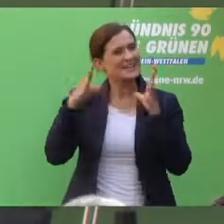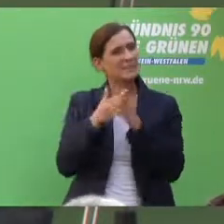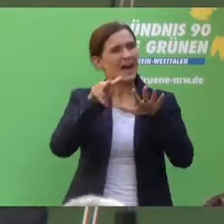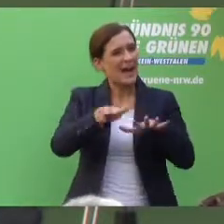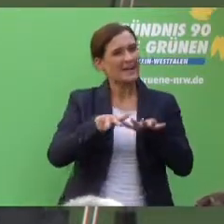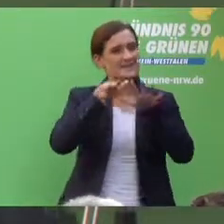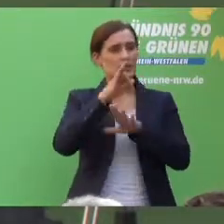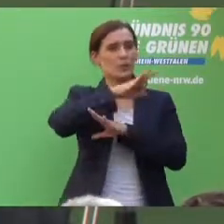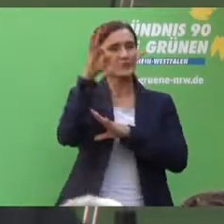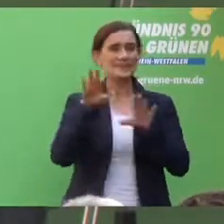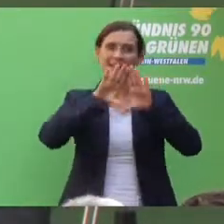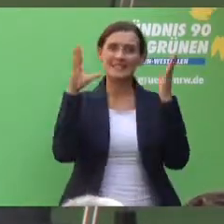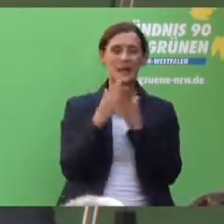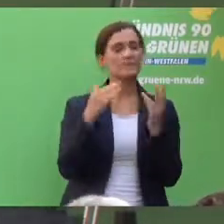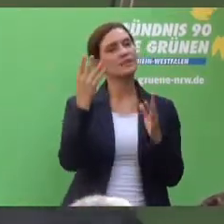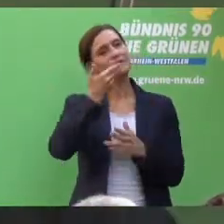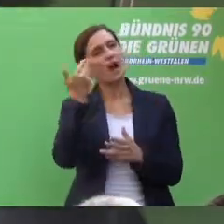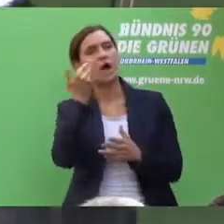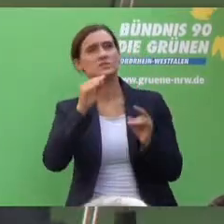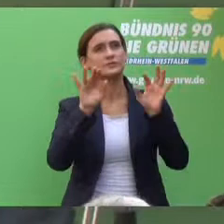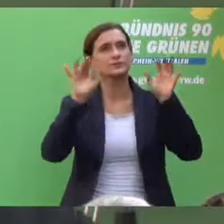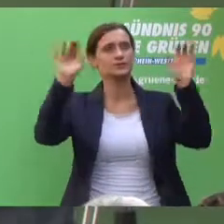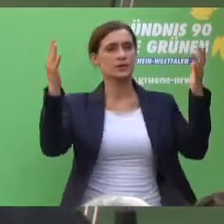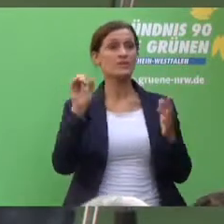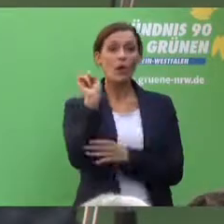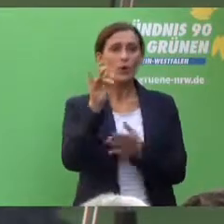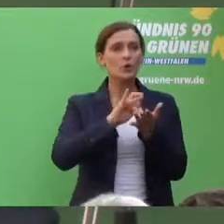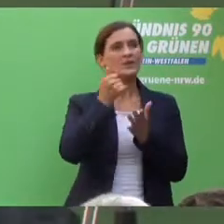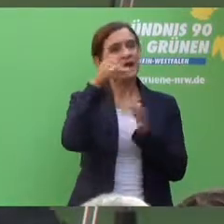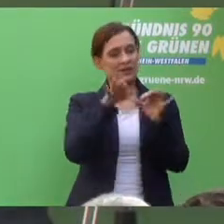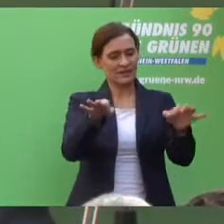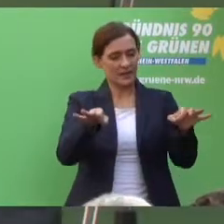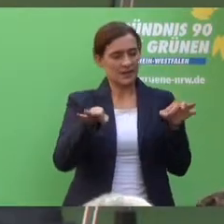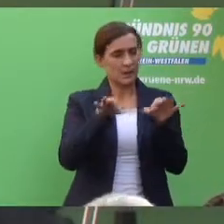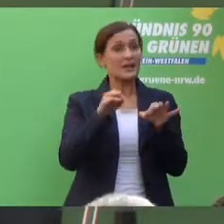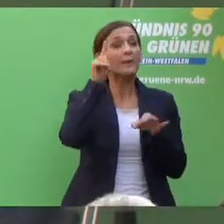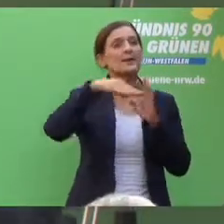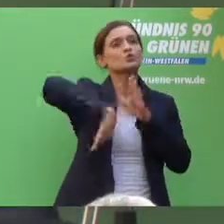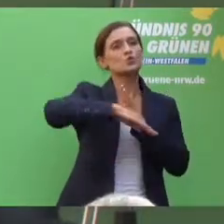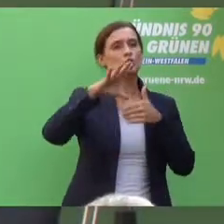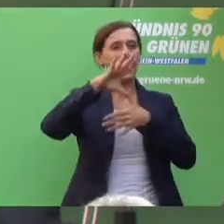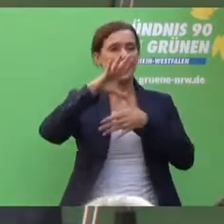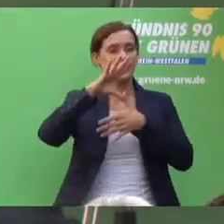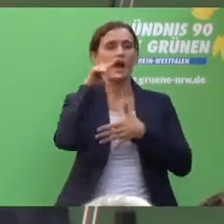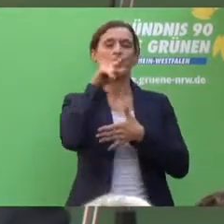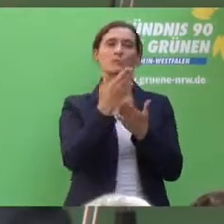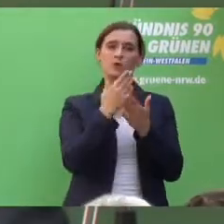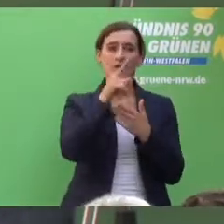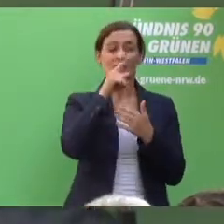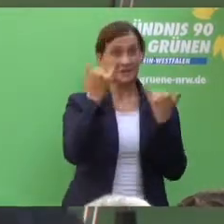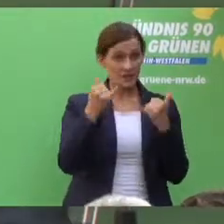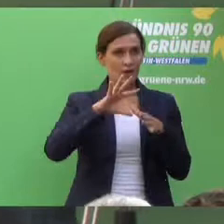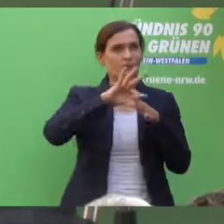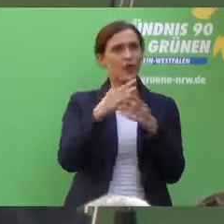ausmacht? Warum? Weil zum Beispiel auf Quadratkilometern in Südamerika für Fleischproduktion in